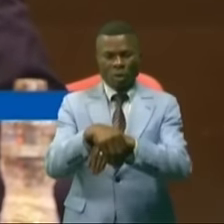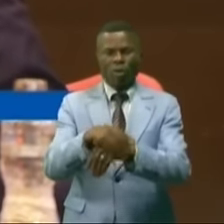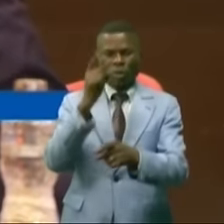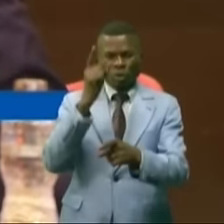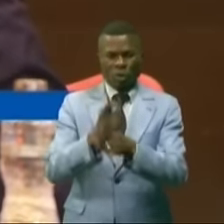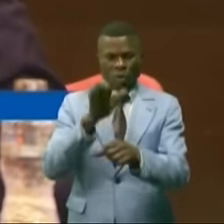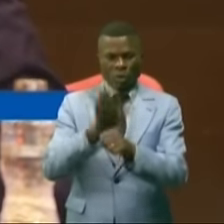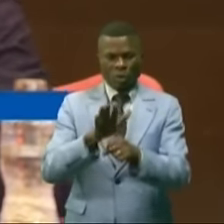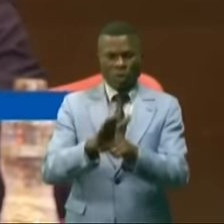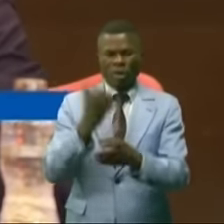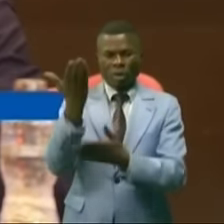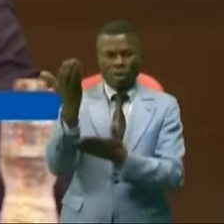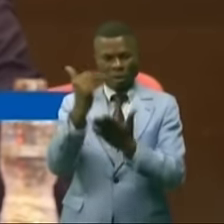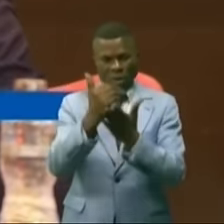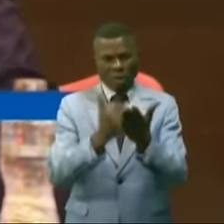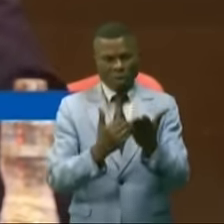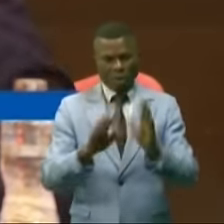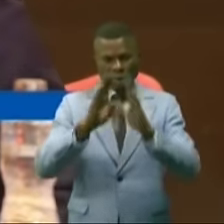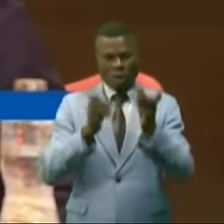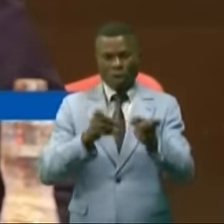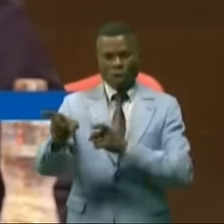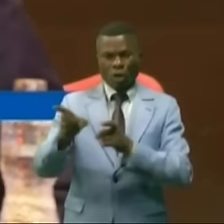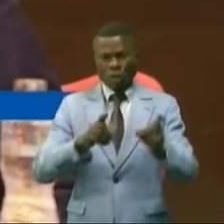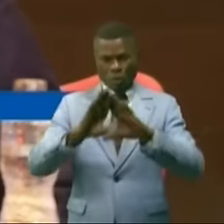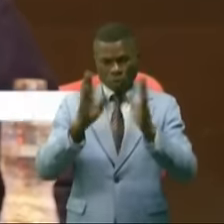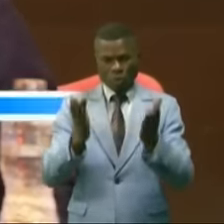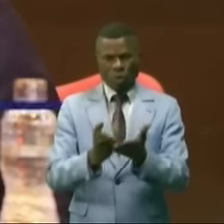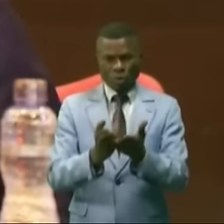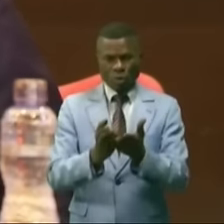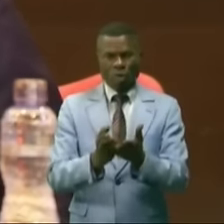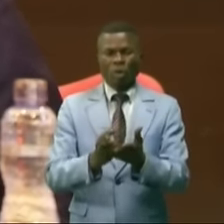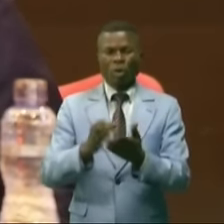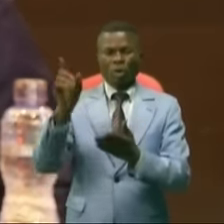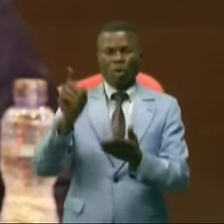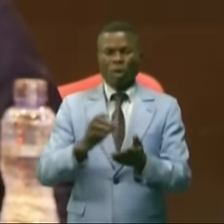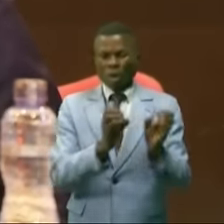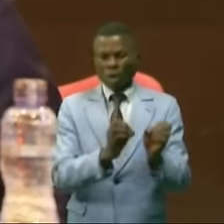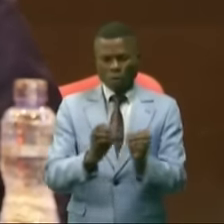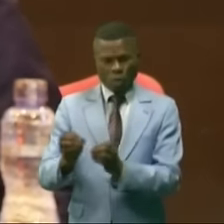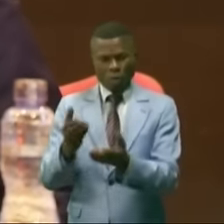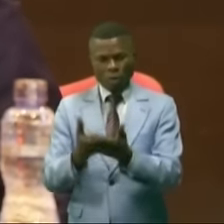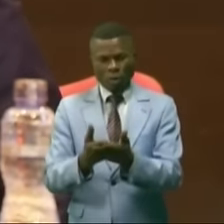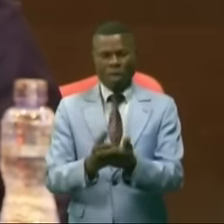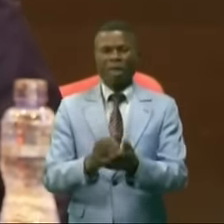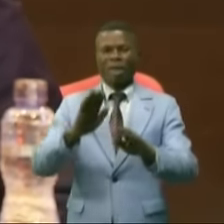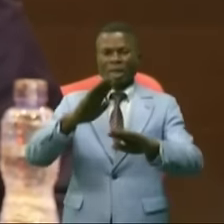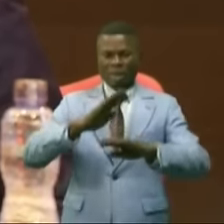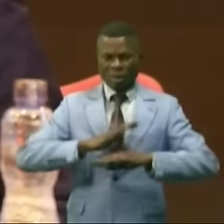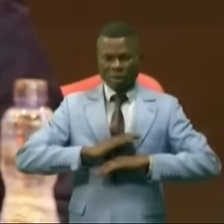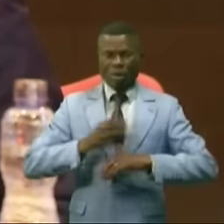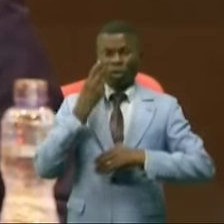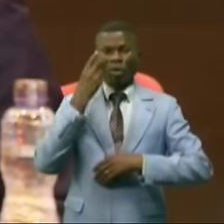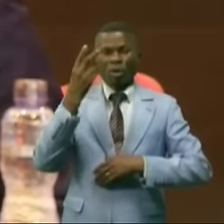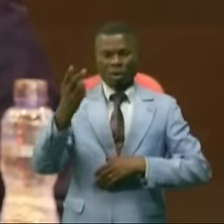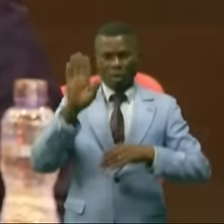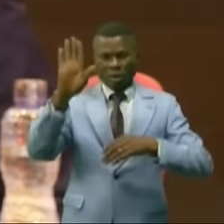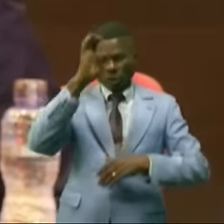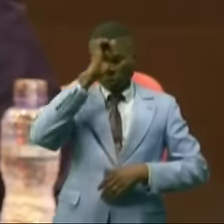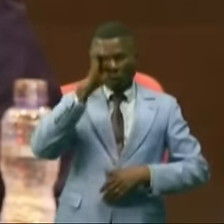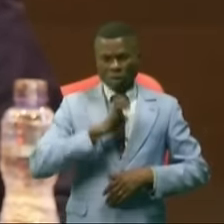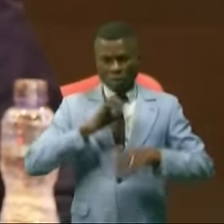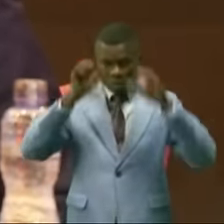pour que les recommandations et les orientations soient formulées afin de répondre à la vision de son